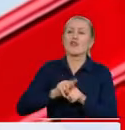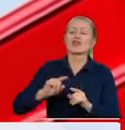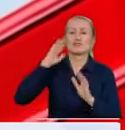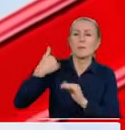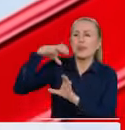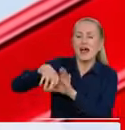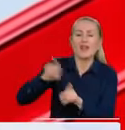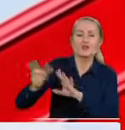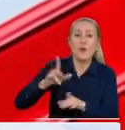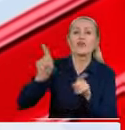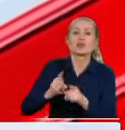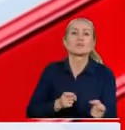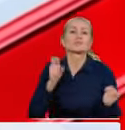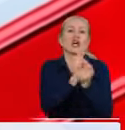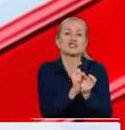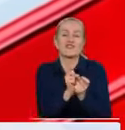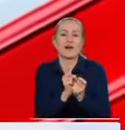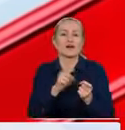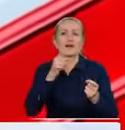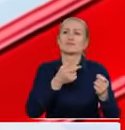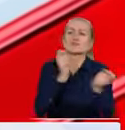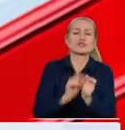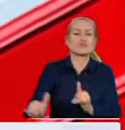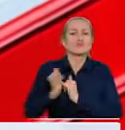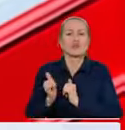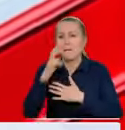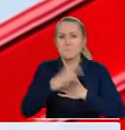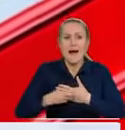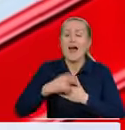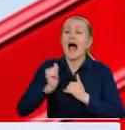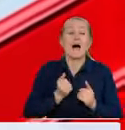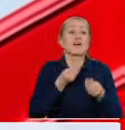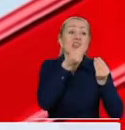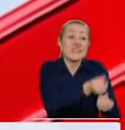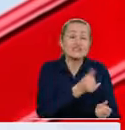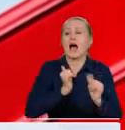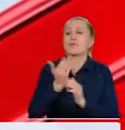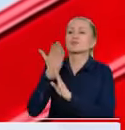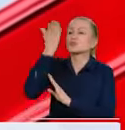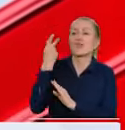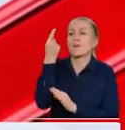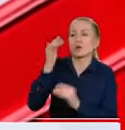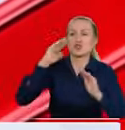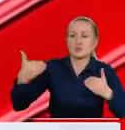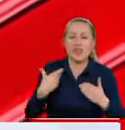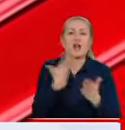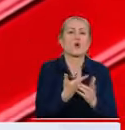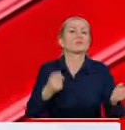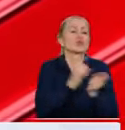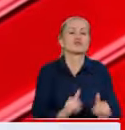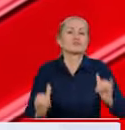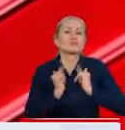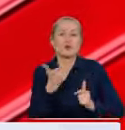i profilaktyka, która jest inwestycją w to, żeby za kilka lat mniej zapłacić za szpital, który jest najdroższą częścią tego systemu.